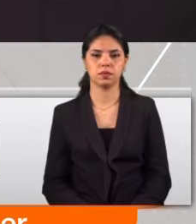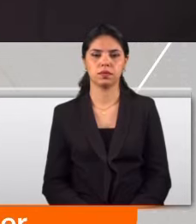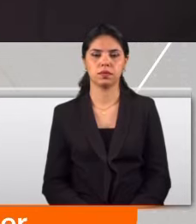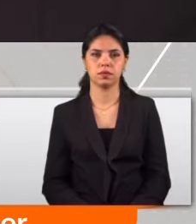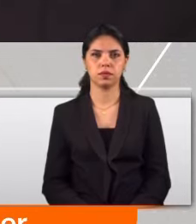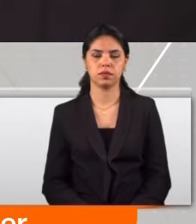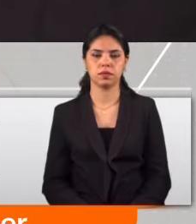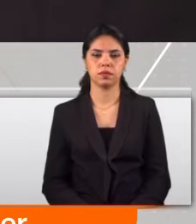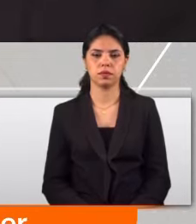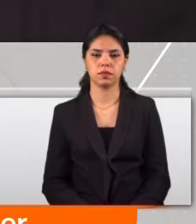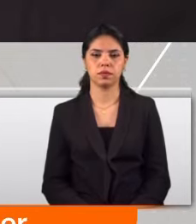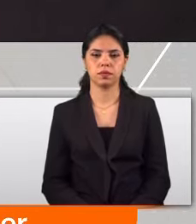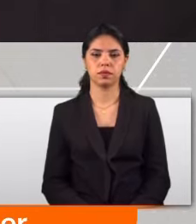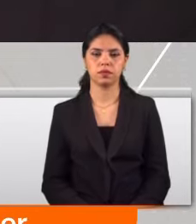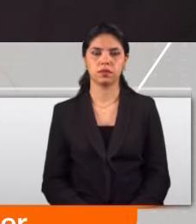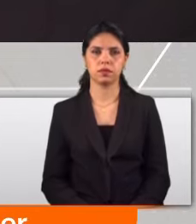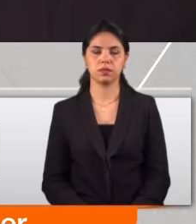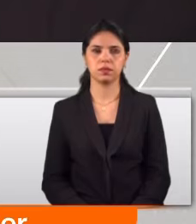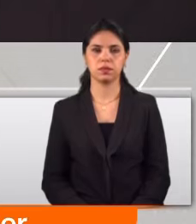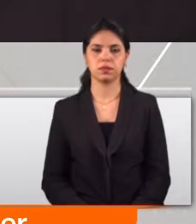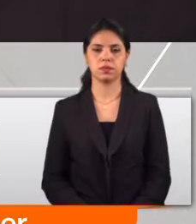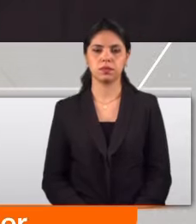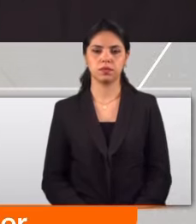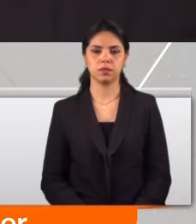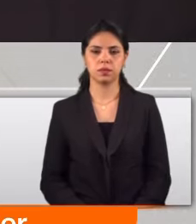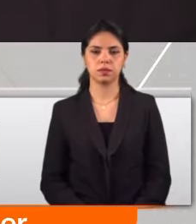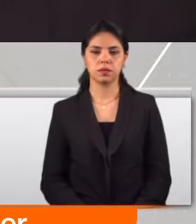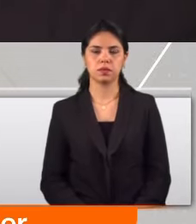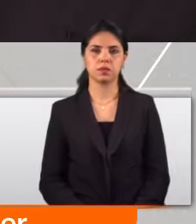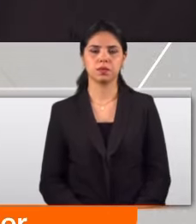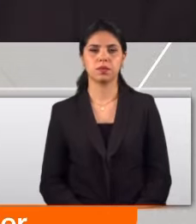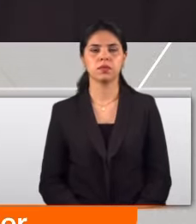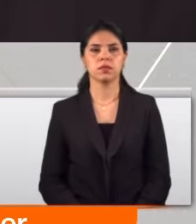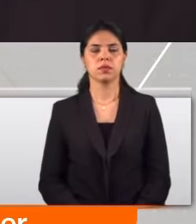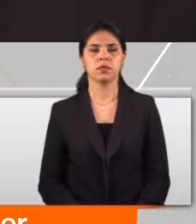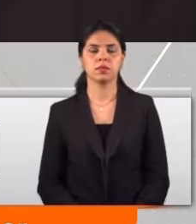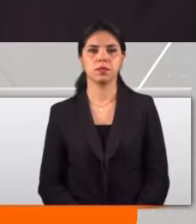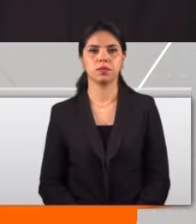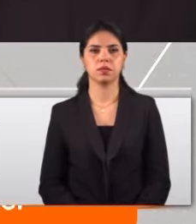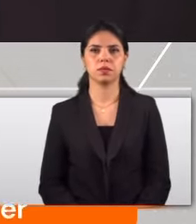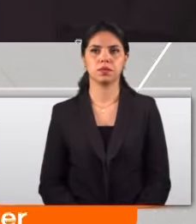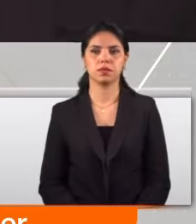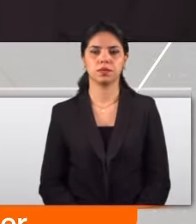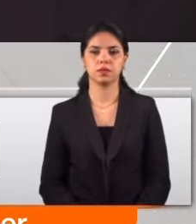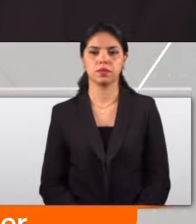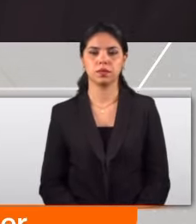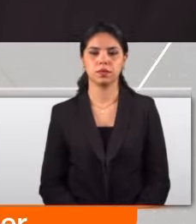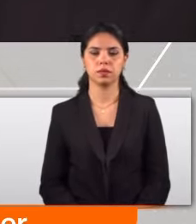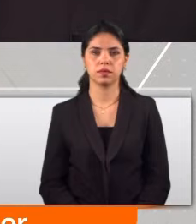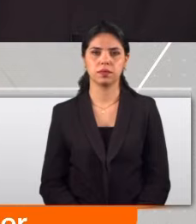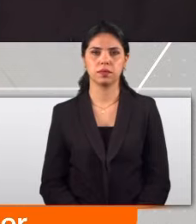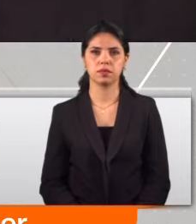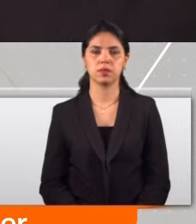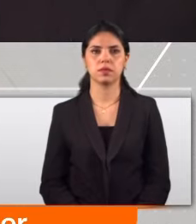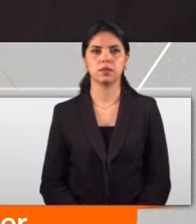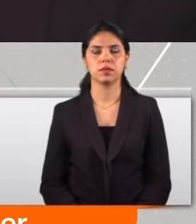hastalarda pıhtılaşma faktörünü gösteren bir tahlil var. Genellikle çok yüksek çıkıyor tahliller. Bir virütik enfeksiyon sırasında kanama mekanizması o